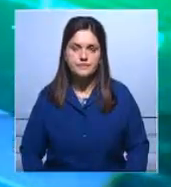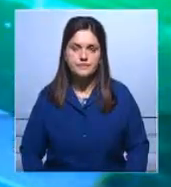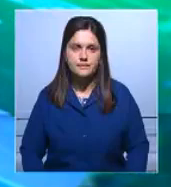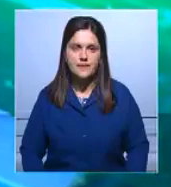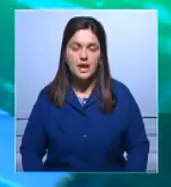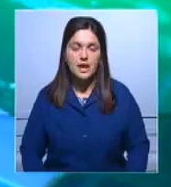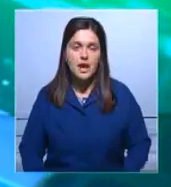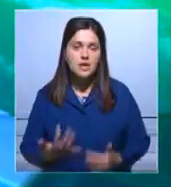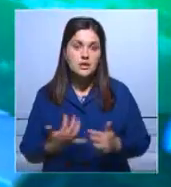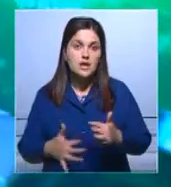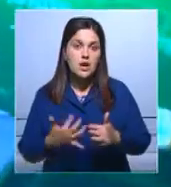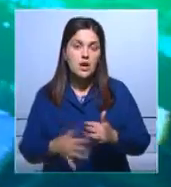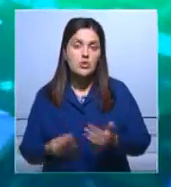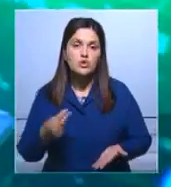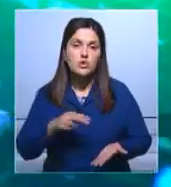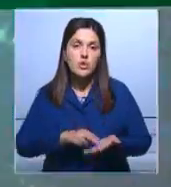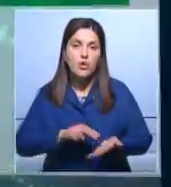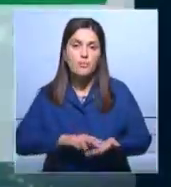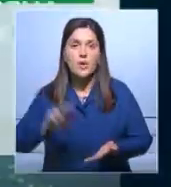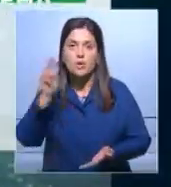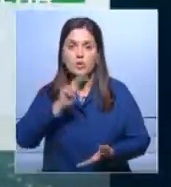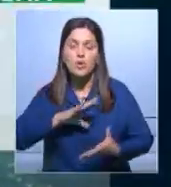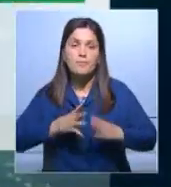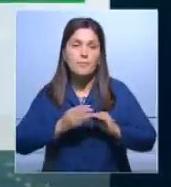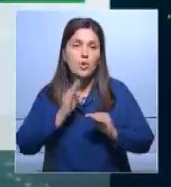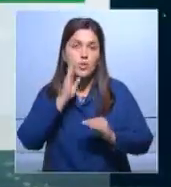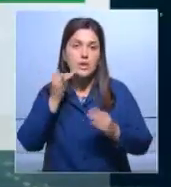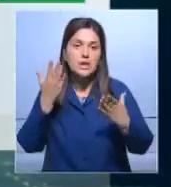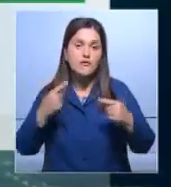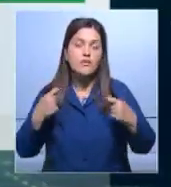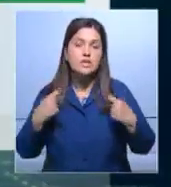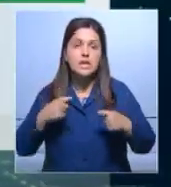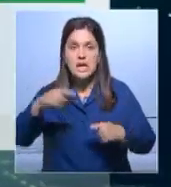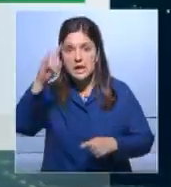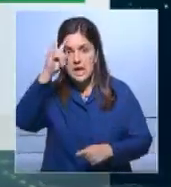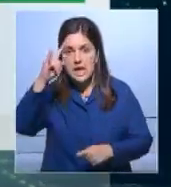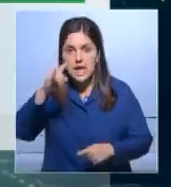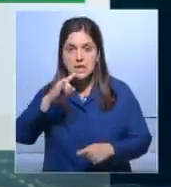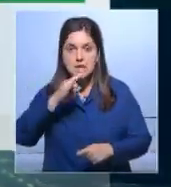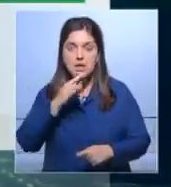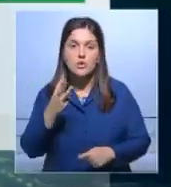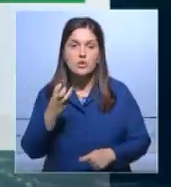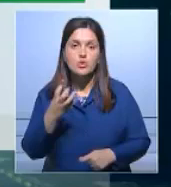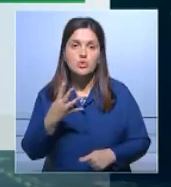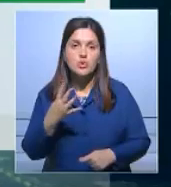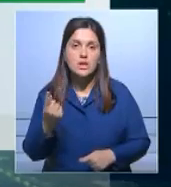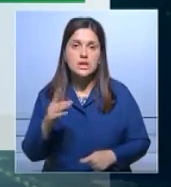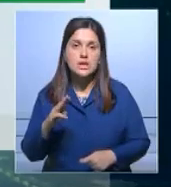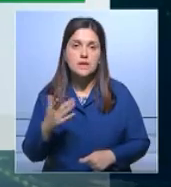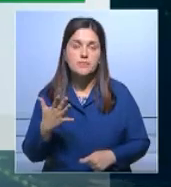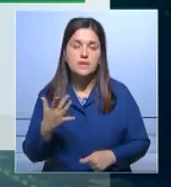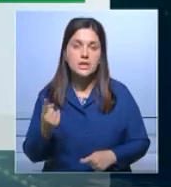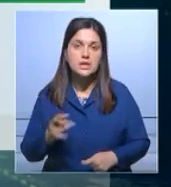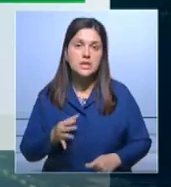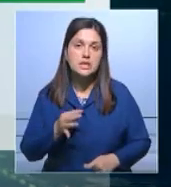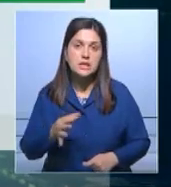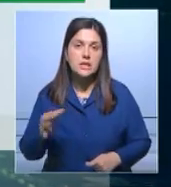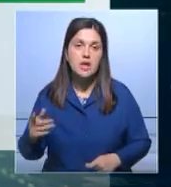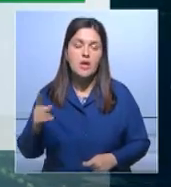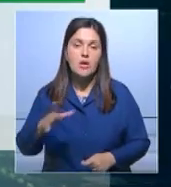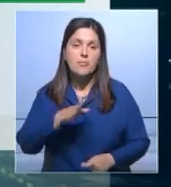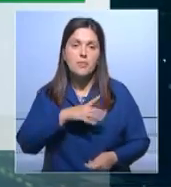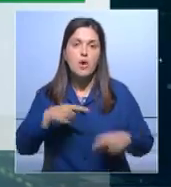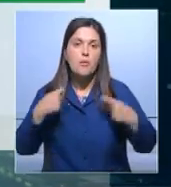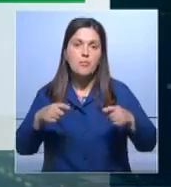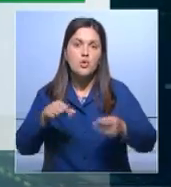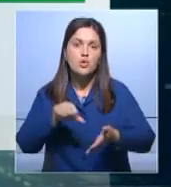биржи. Средний взвешенный курс доллара по результатам утренней и дневной сессии составил 341 тенге 51 тин.